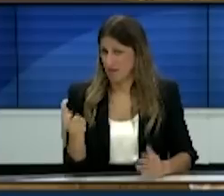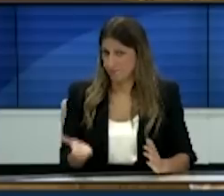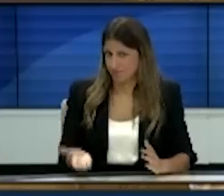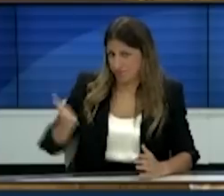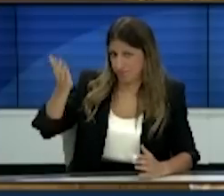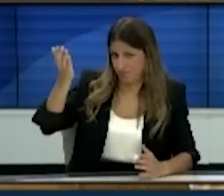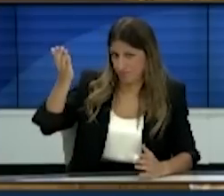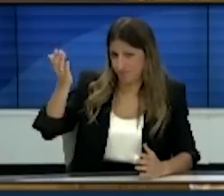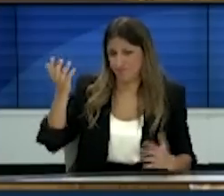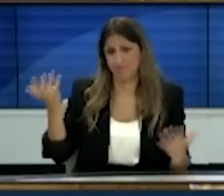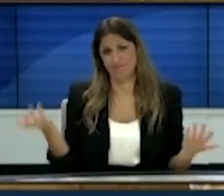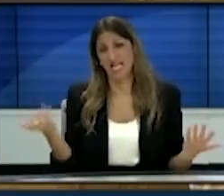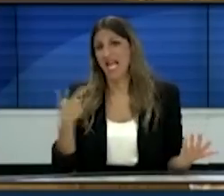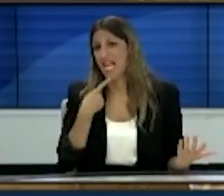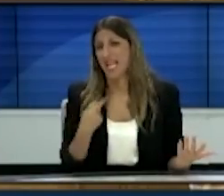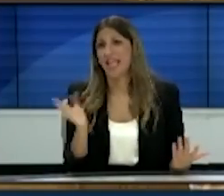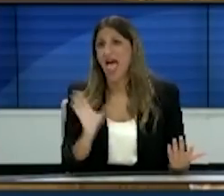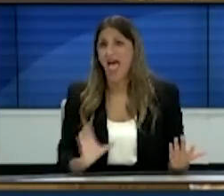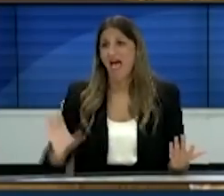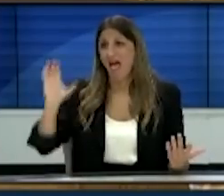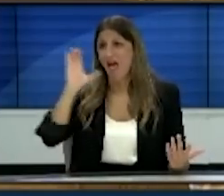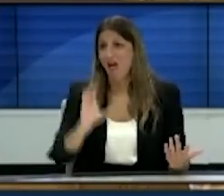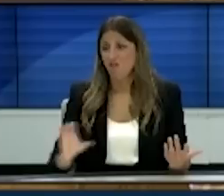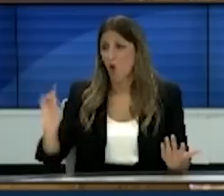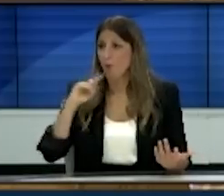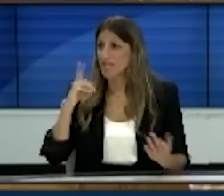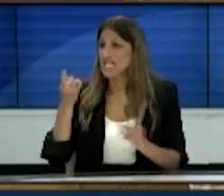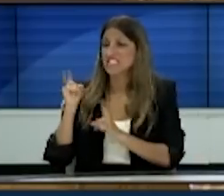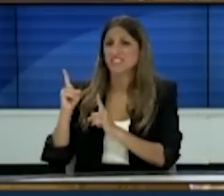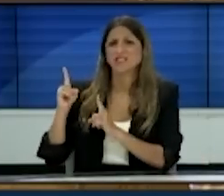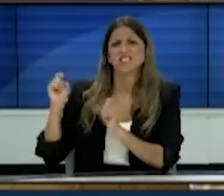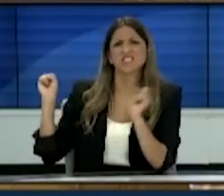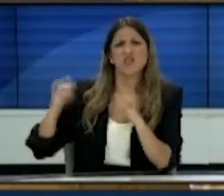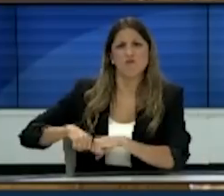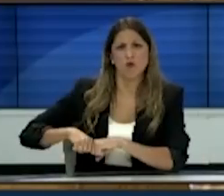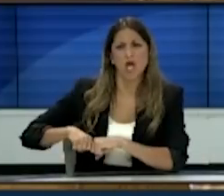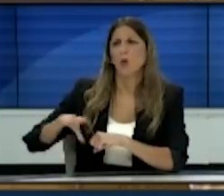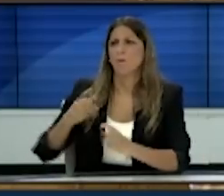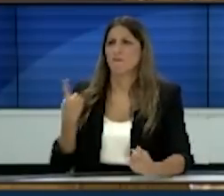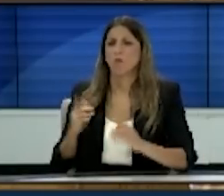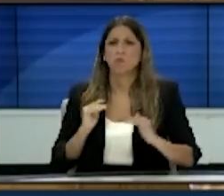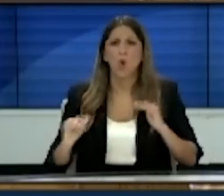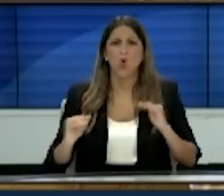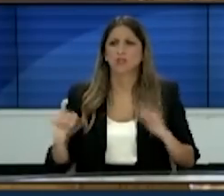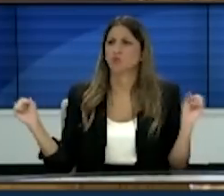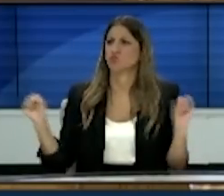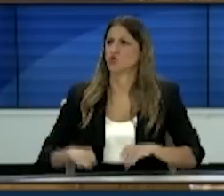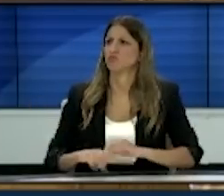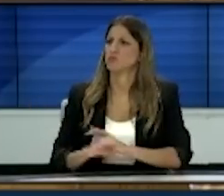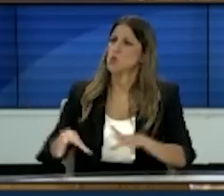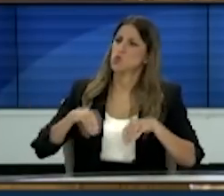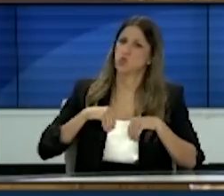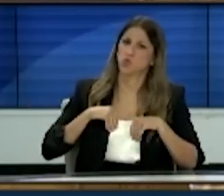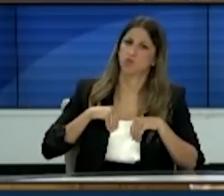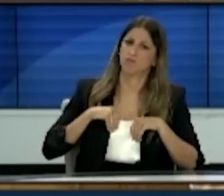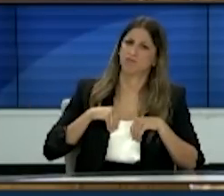νερό στο όνομα της πράσινης μετάβασης που ευθύνεται για τη σημερινή κατάσταση. Για τα εργασιακά, μαζί συνδιαμορφώσατε τη